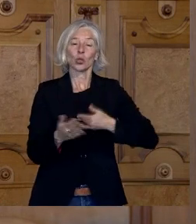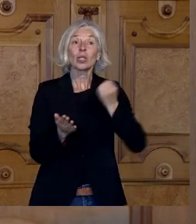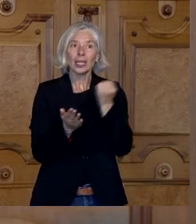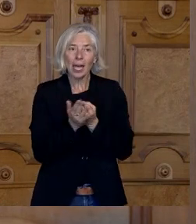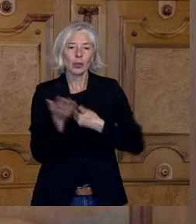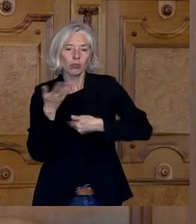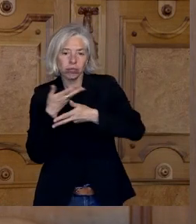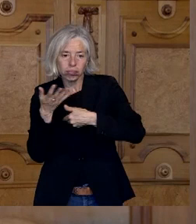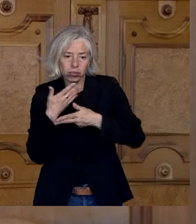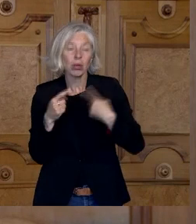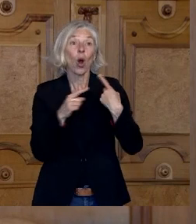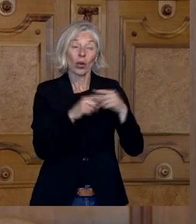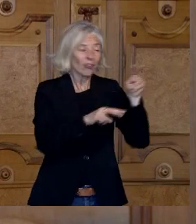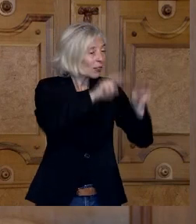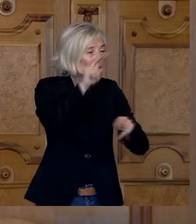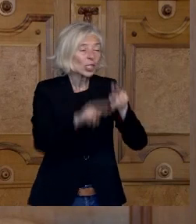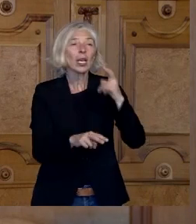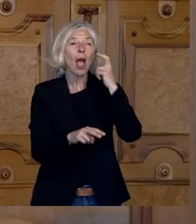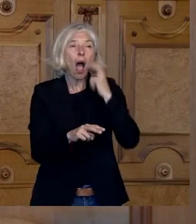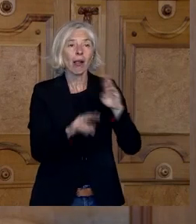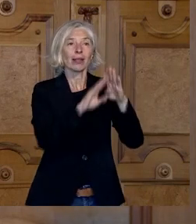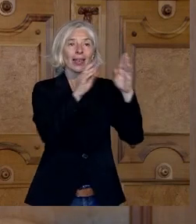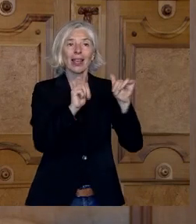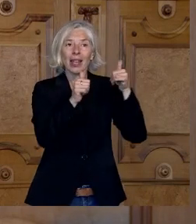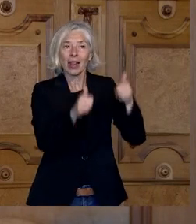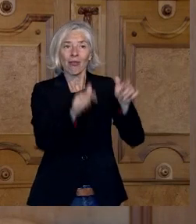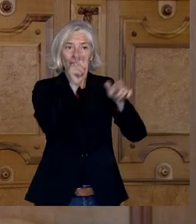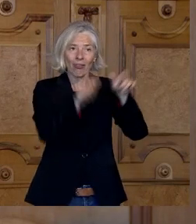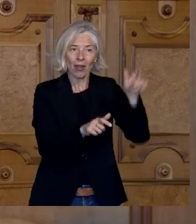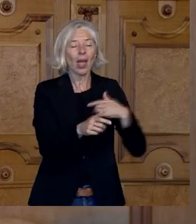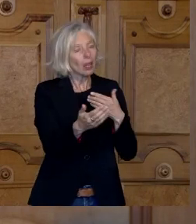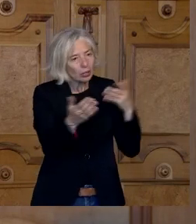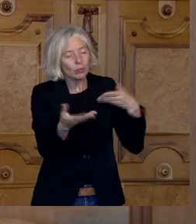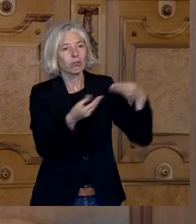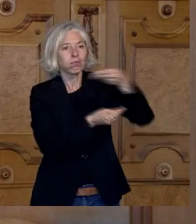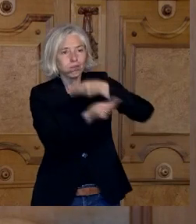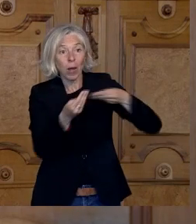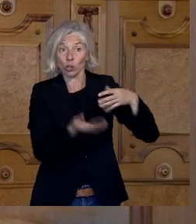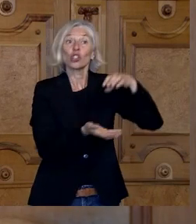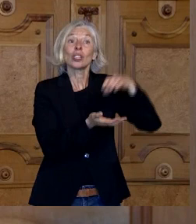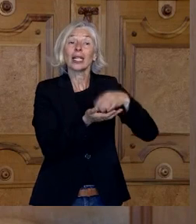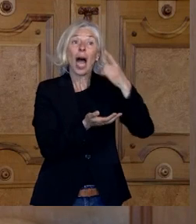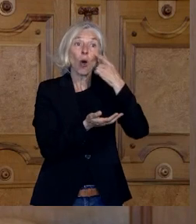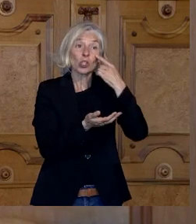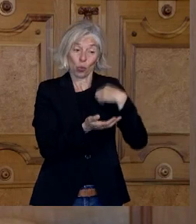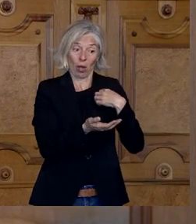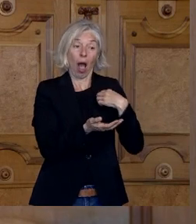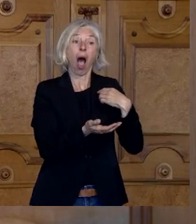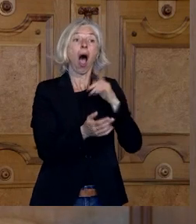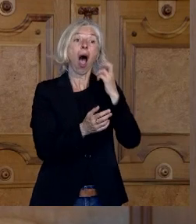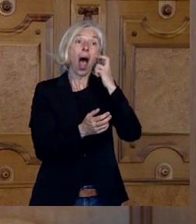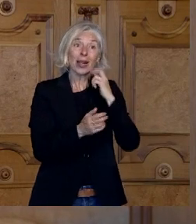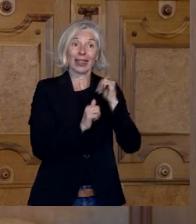aller Altenhilfeträger, die ich an dieser Stelle besonders erwähnen möchte, auch wenn ich die städtische Altenhilfe leite. Aber ohne das